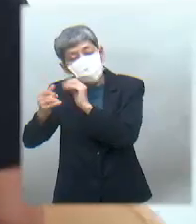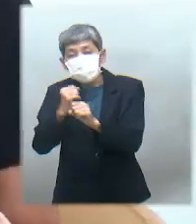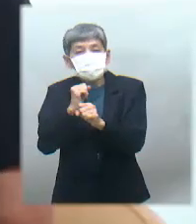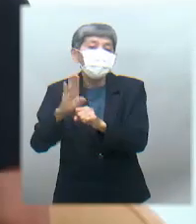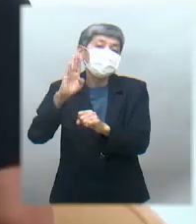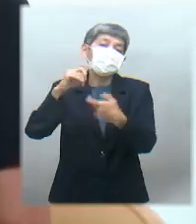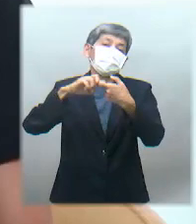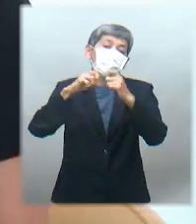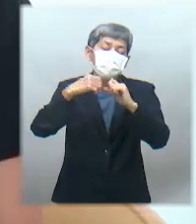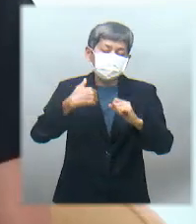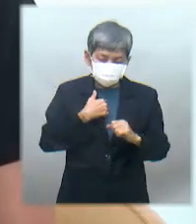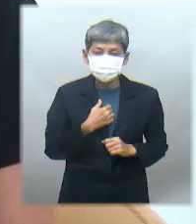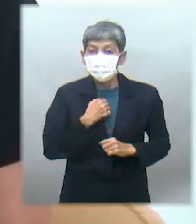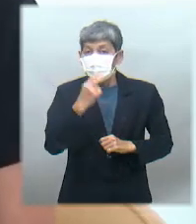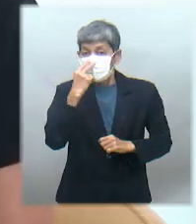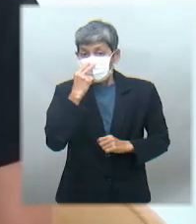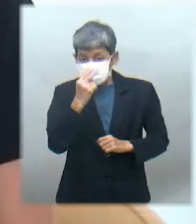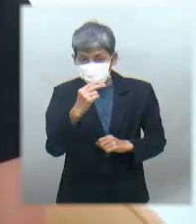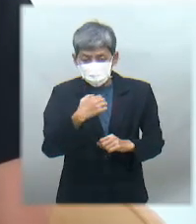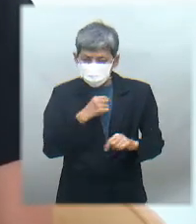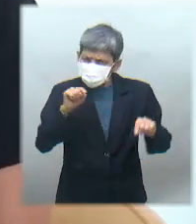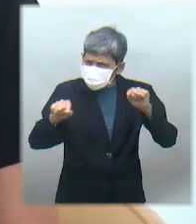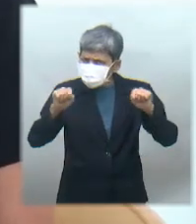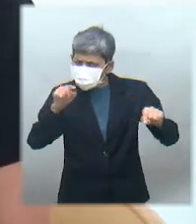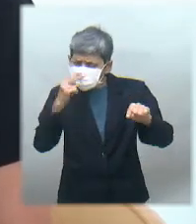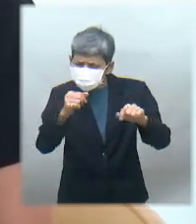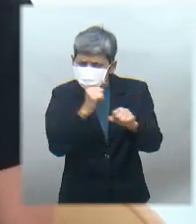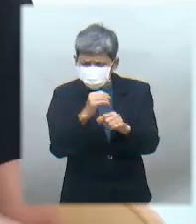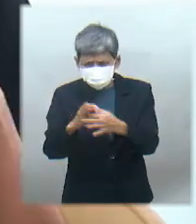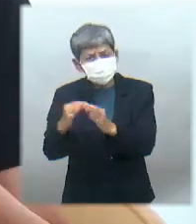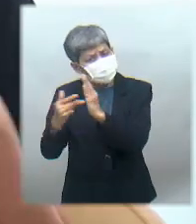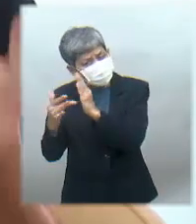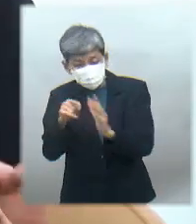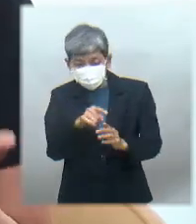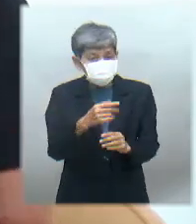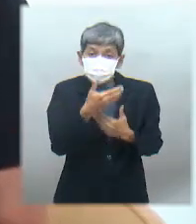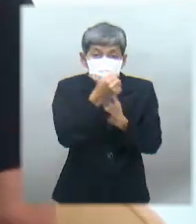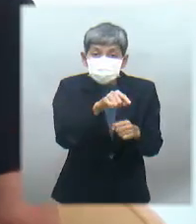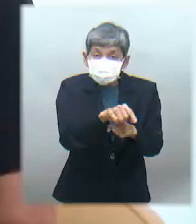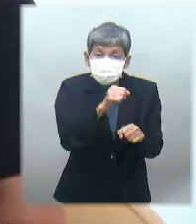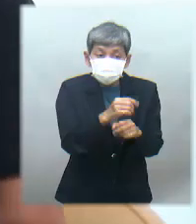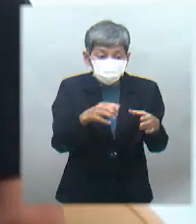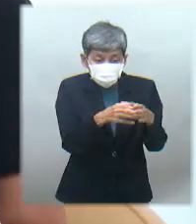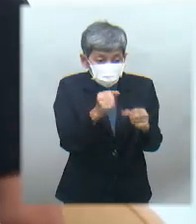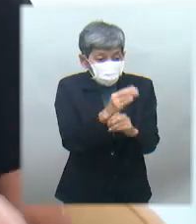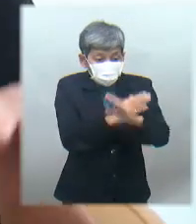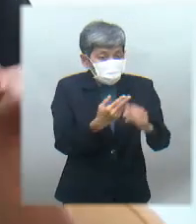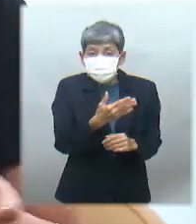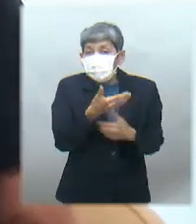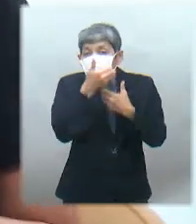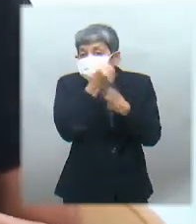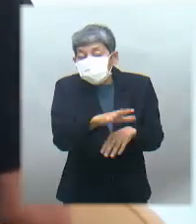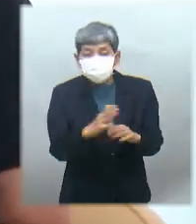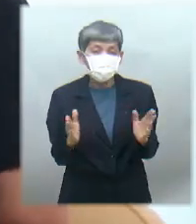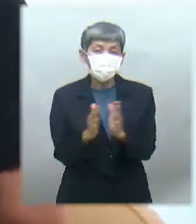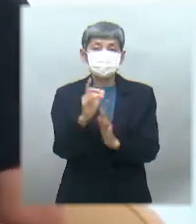เบรษัเองกอาจะอยู่ไม่ได้แต่ในขณะเดยวกัน ถ้าเราดูสนใจแ Part Businessแต่เราไม่สนใจใน Part Workforce ทเปนคนไปกันเลยเข